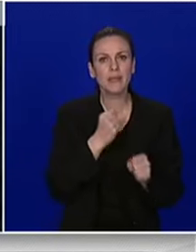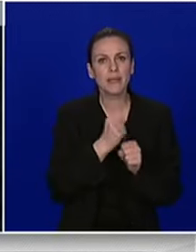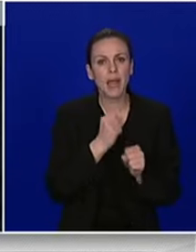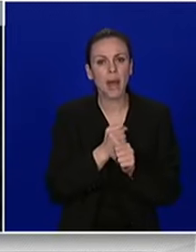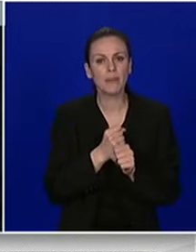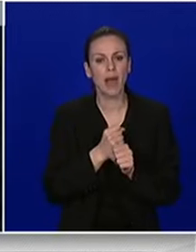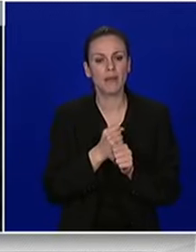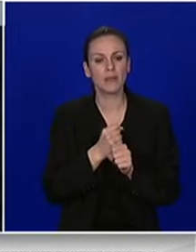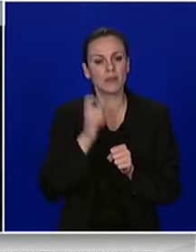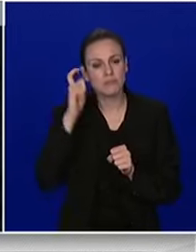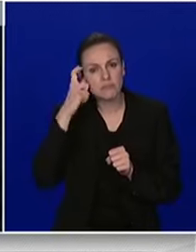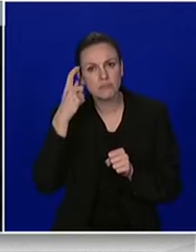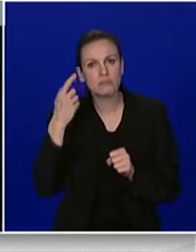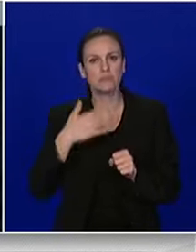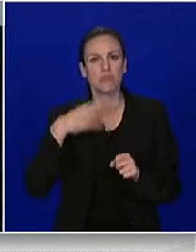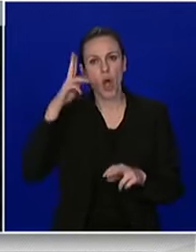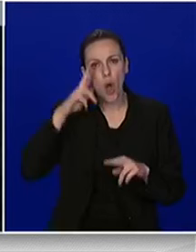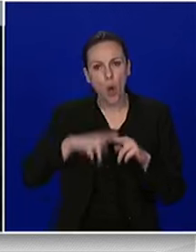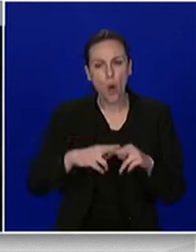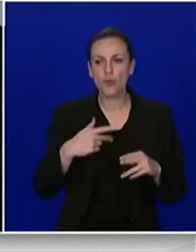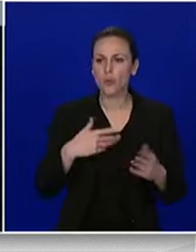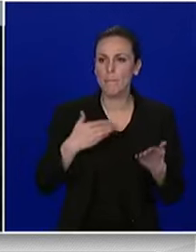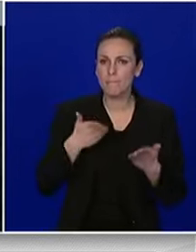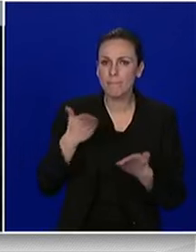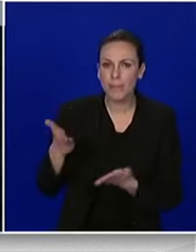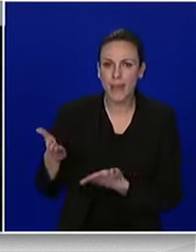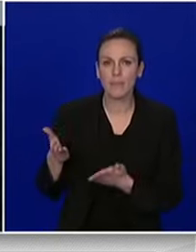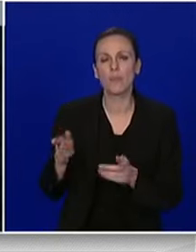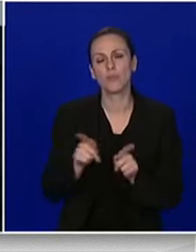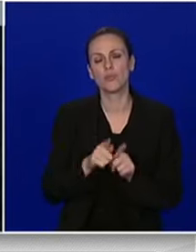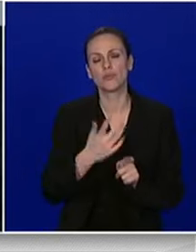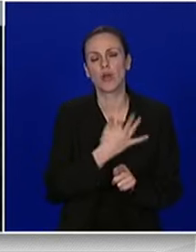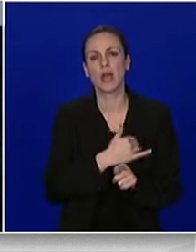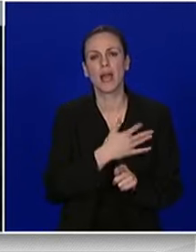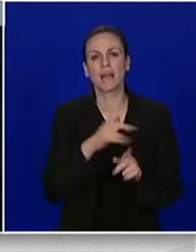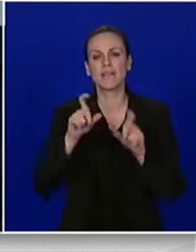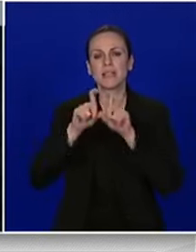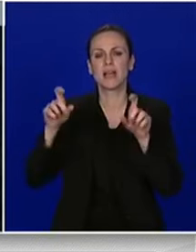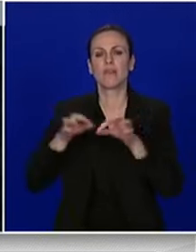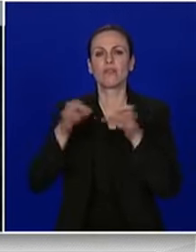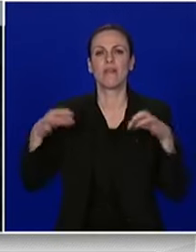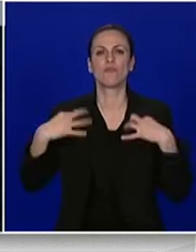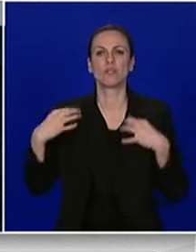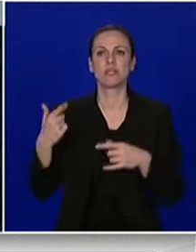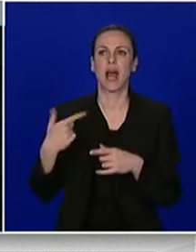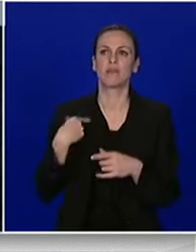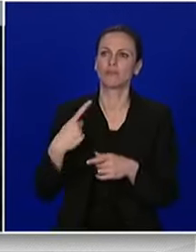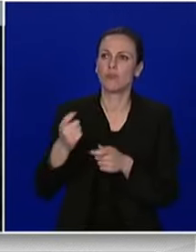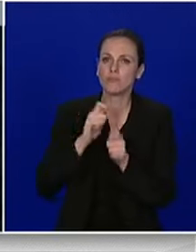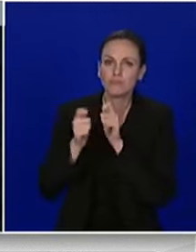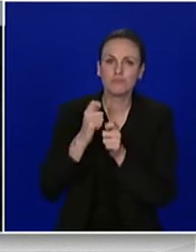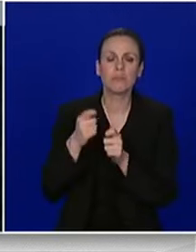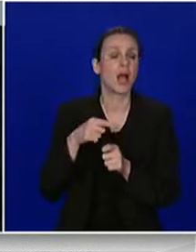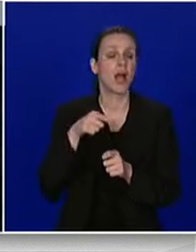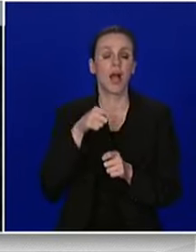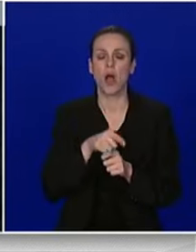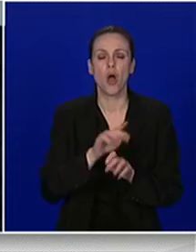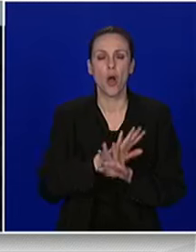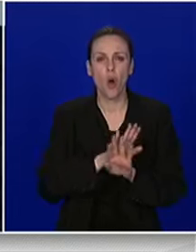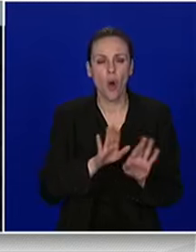naše odluke i preporuke, naravno pogotovo Hrvatski zavod za javno zdravstvo. Ovdje se radi o